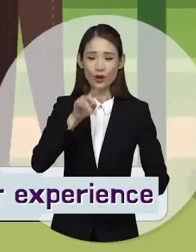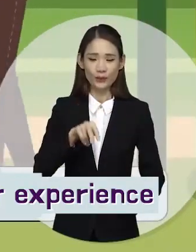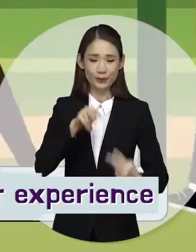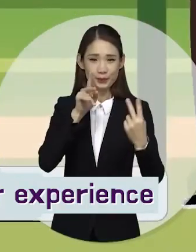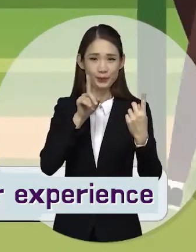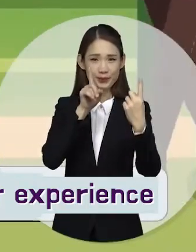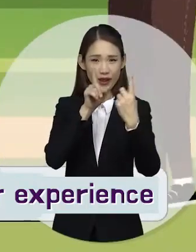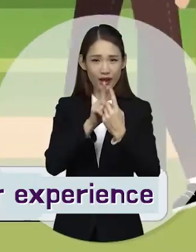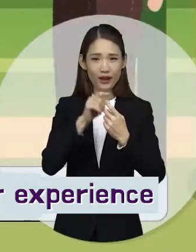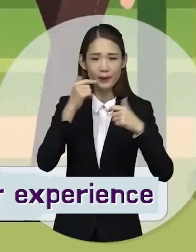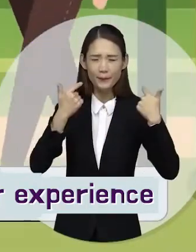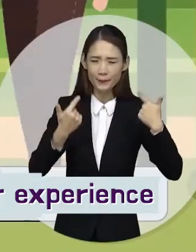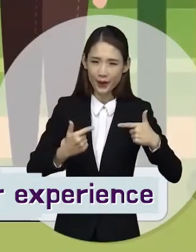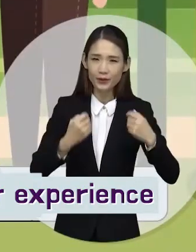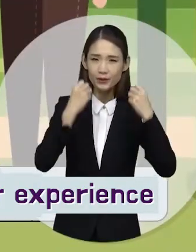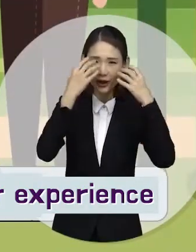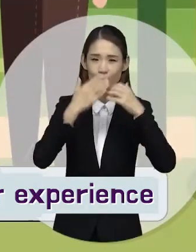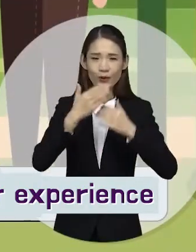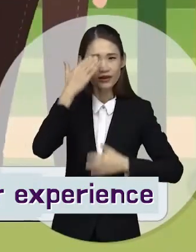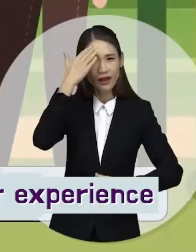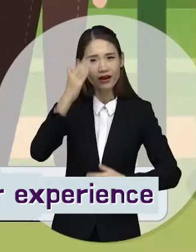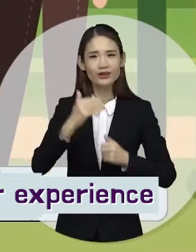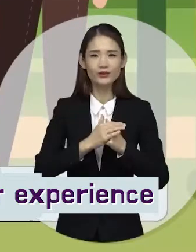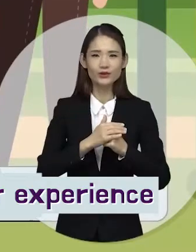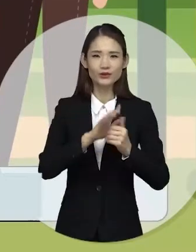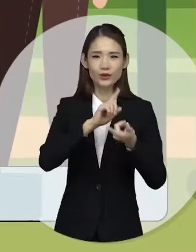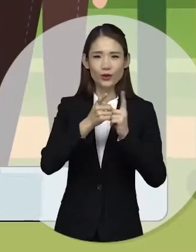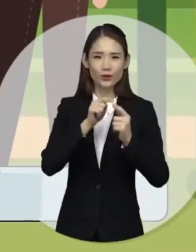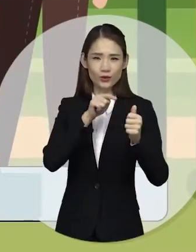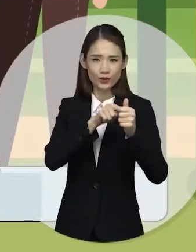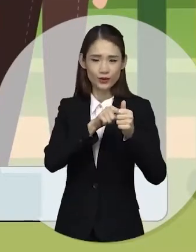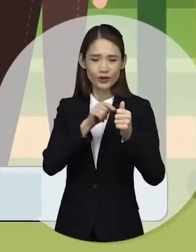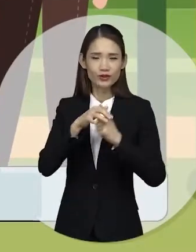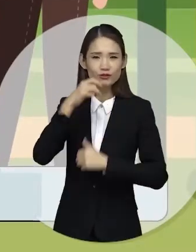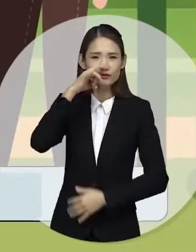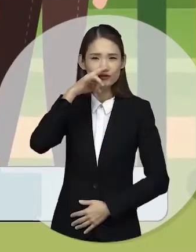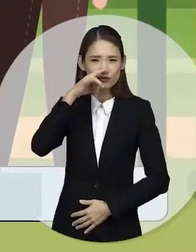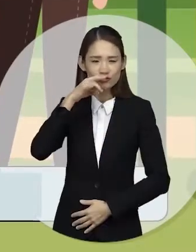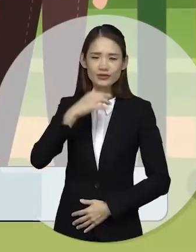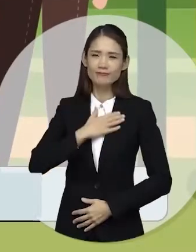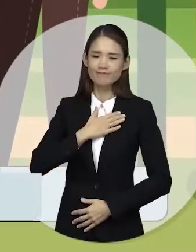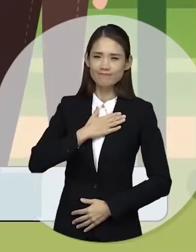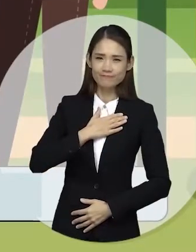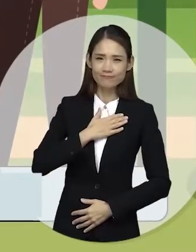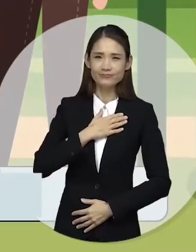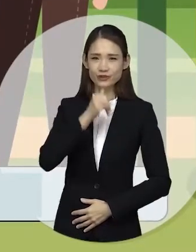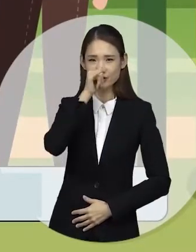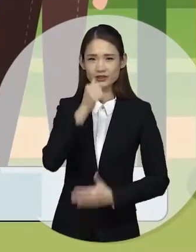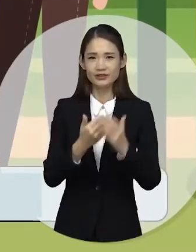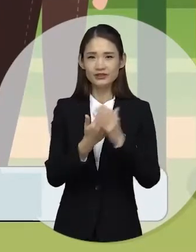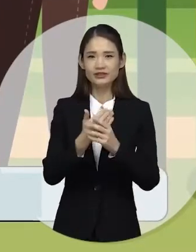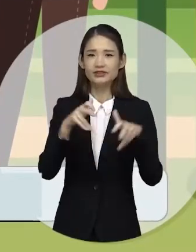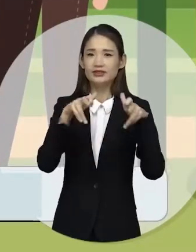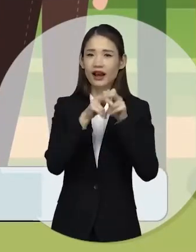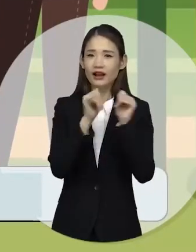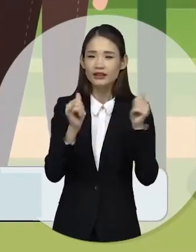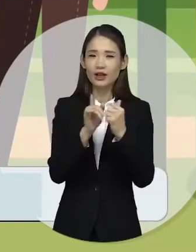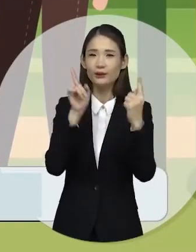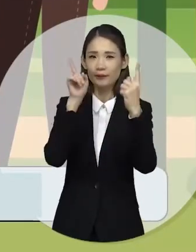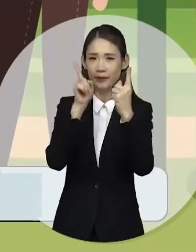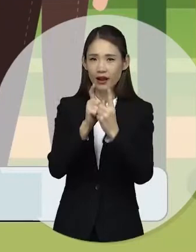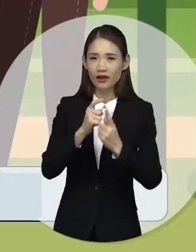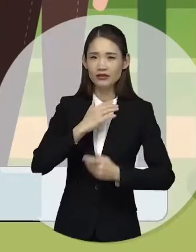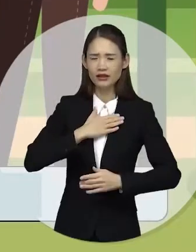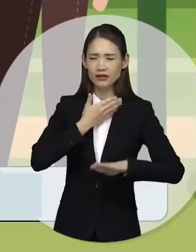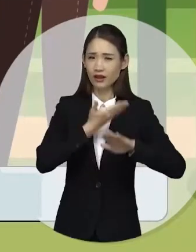누군가를 처음 마주하는 것은 매번 새롭기도 낯설기도 상대방에 대해 궁금한 감정들이 생기는데요. 혹시 장애인을